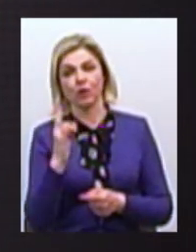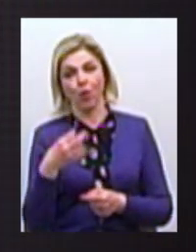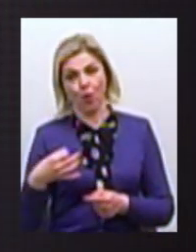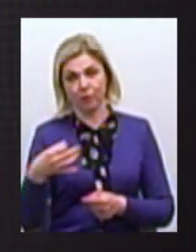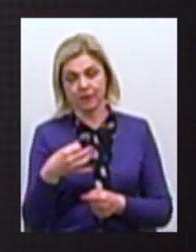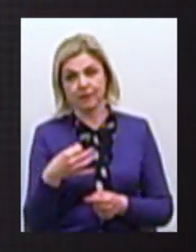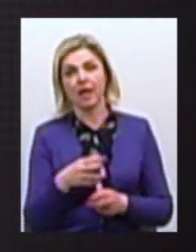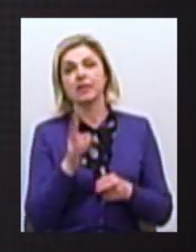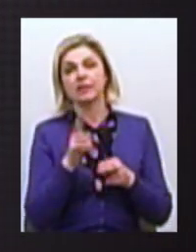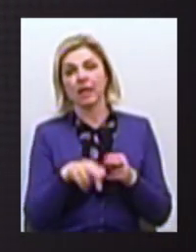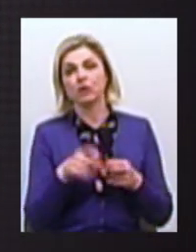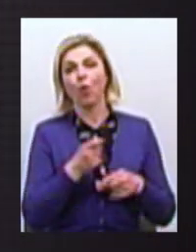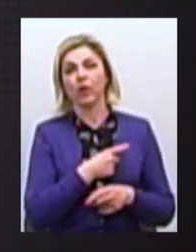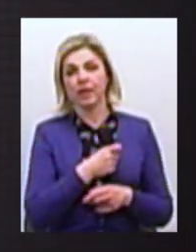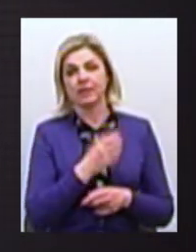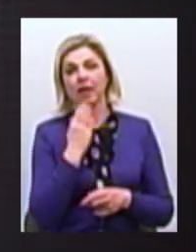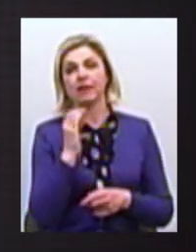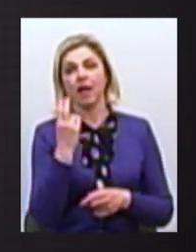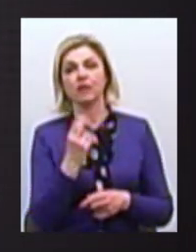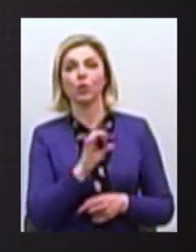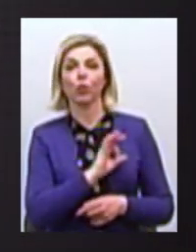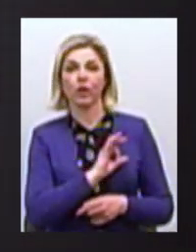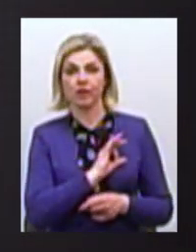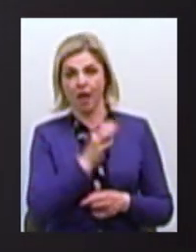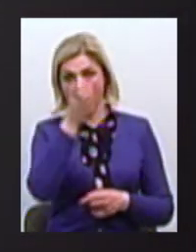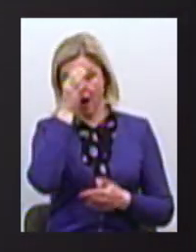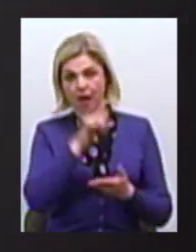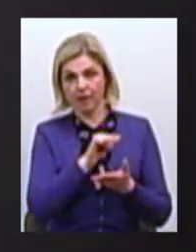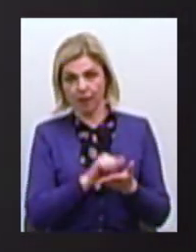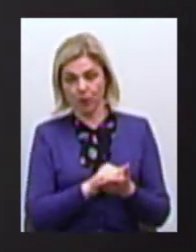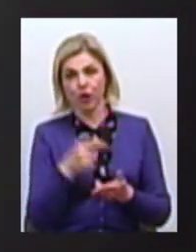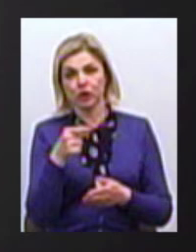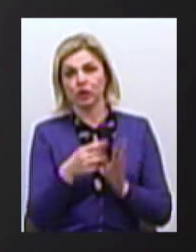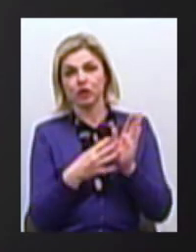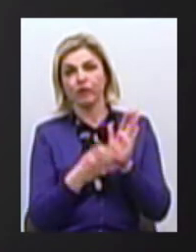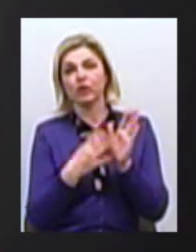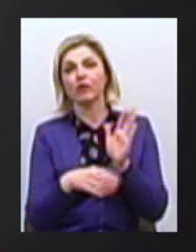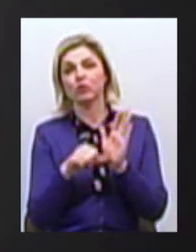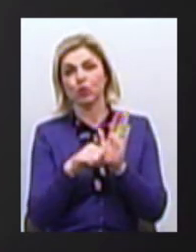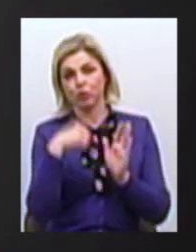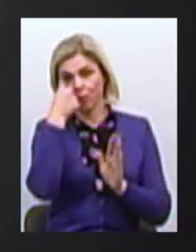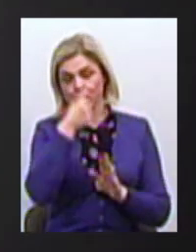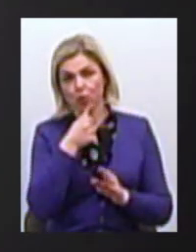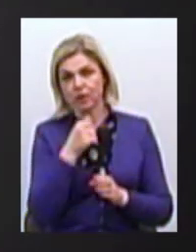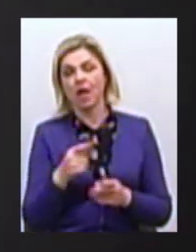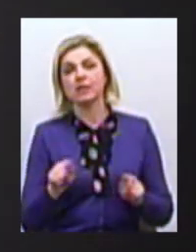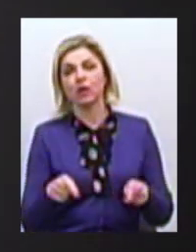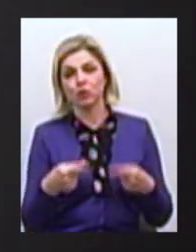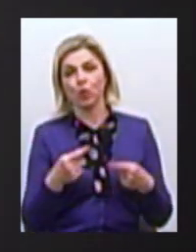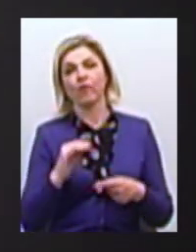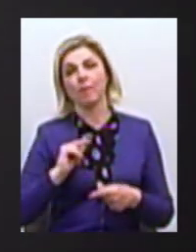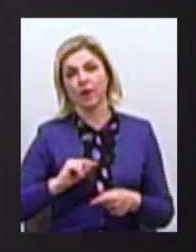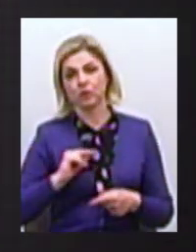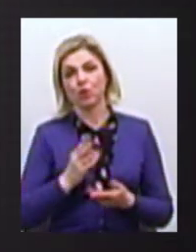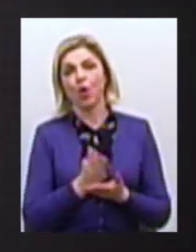області. Закінчив Одеську національну юридичну академію. У 1996 році засновує і працює